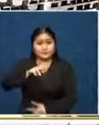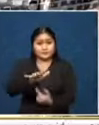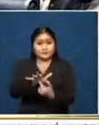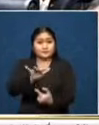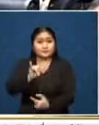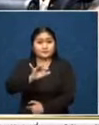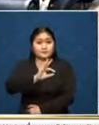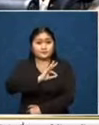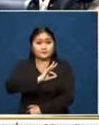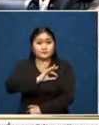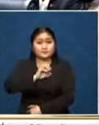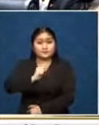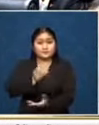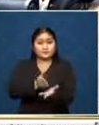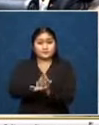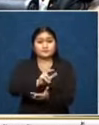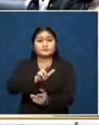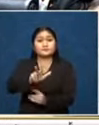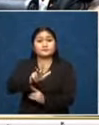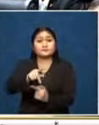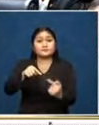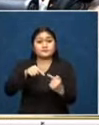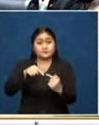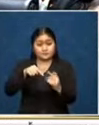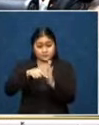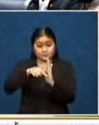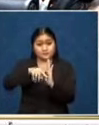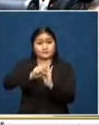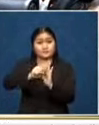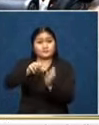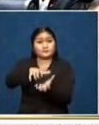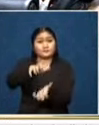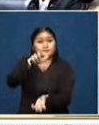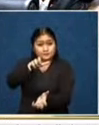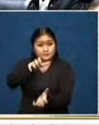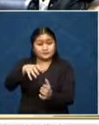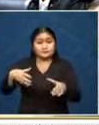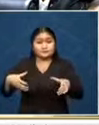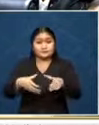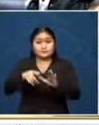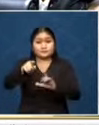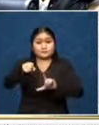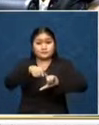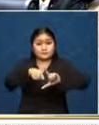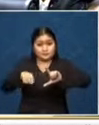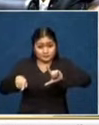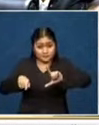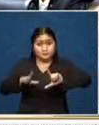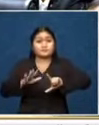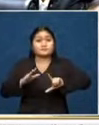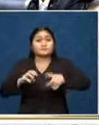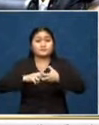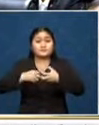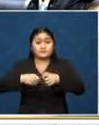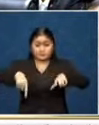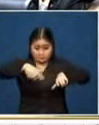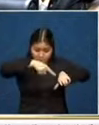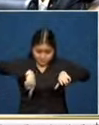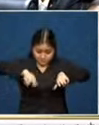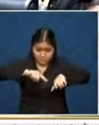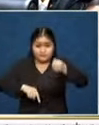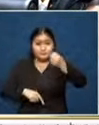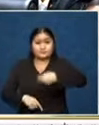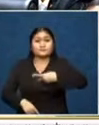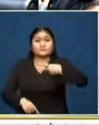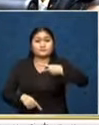ผู้แทนราษฎรเขต 3จังหวัดสมุทรปราการพาคเกล้าไกรครับวันนี้ผมได้นำปัญหาในพื้นที่2เรื่องหลักๆมาปรึกษาหารือกับ